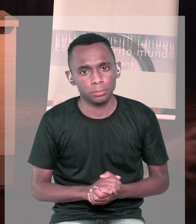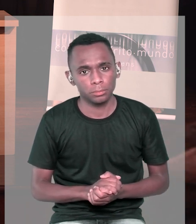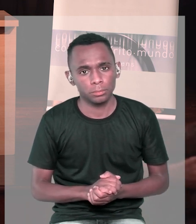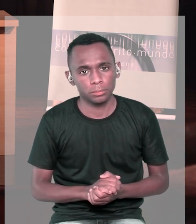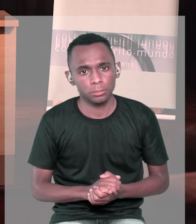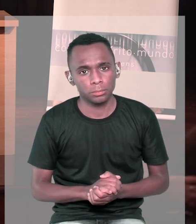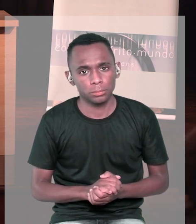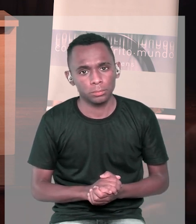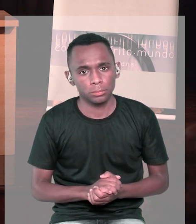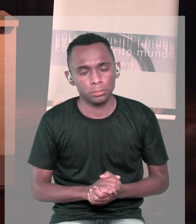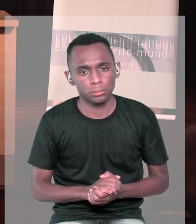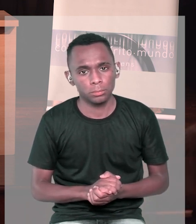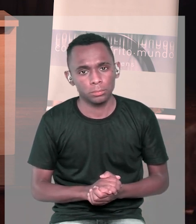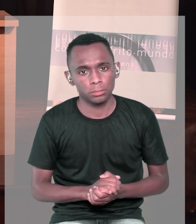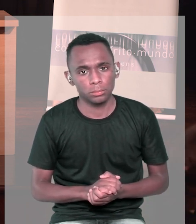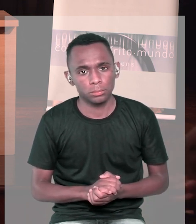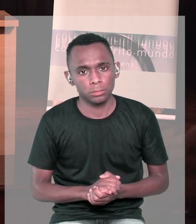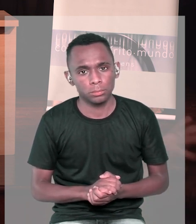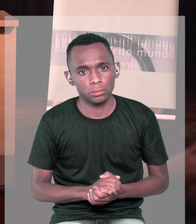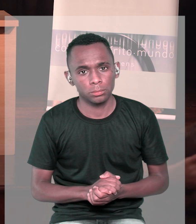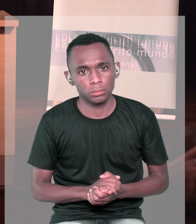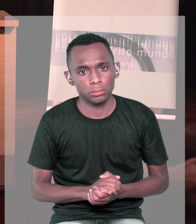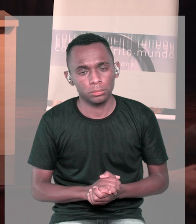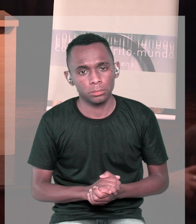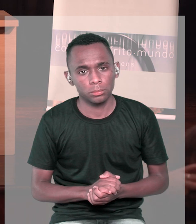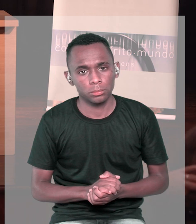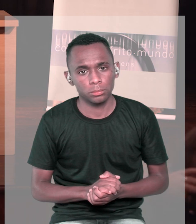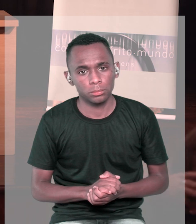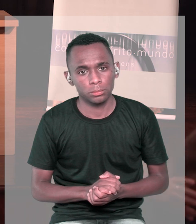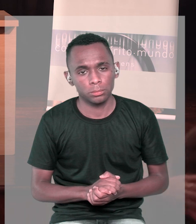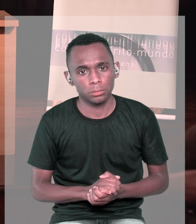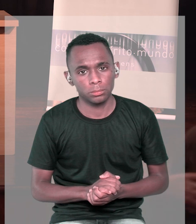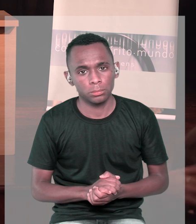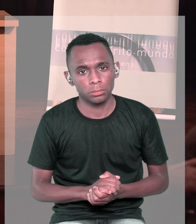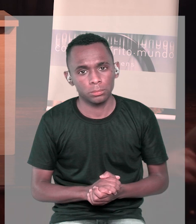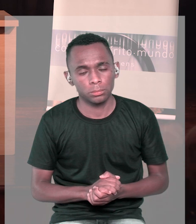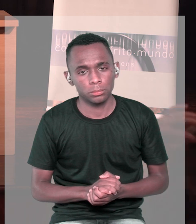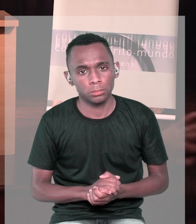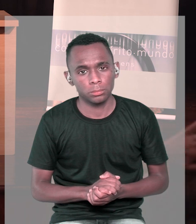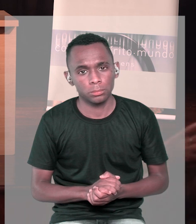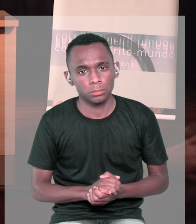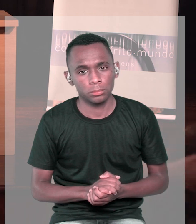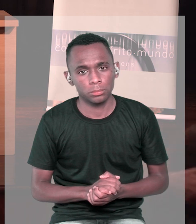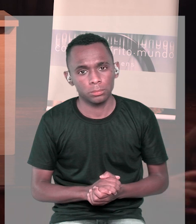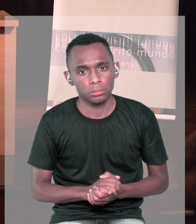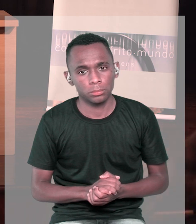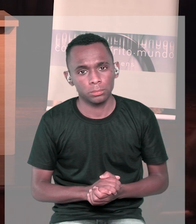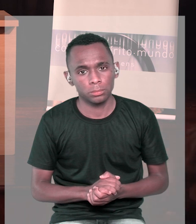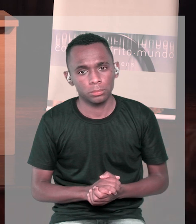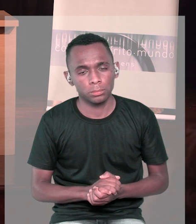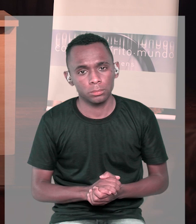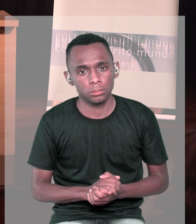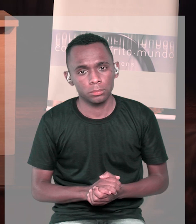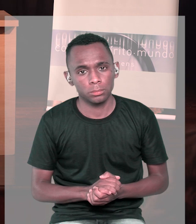tout vivant s'approprie un milieu et s'approprie lui-même. Vivre, c'est